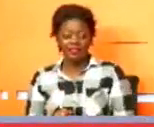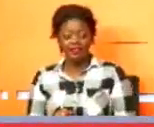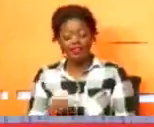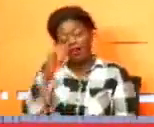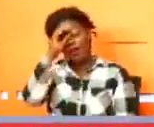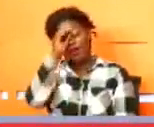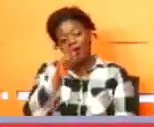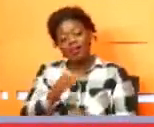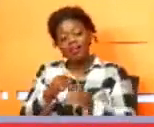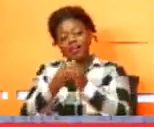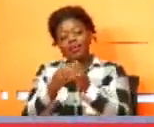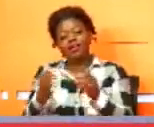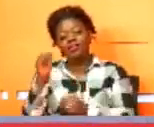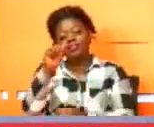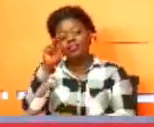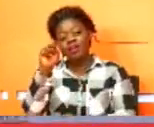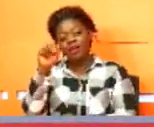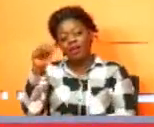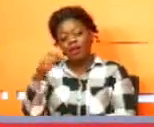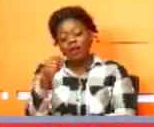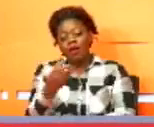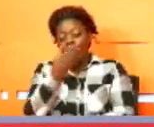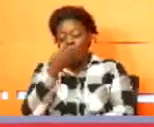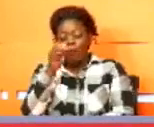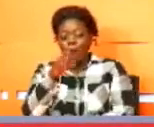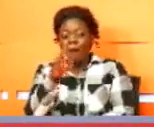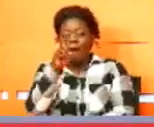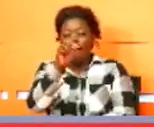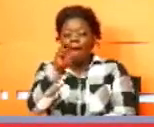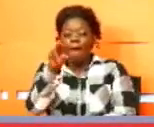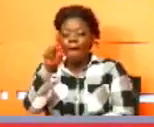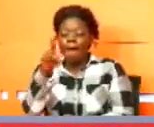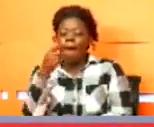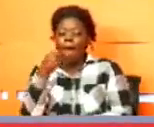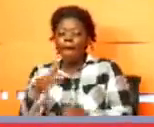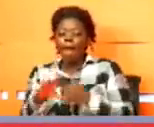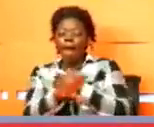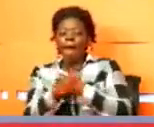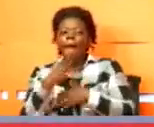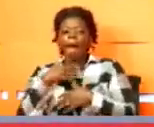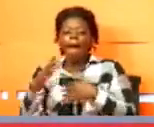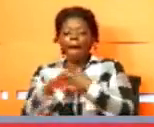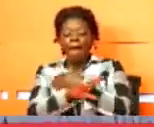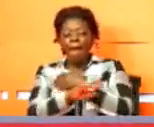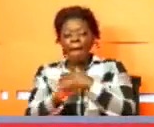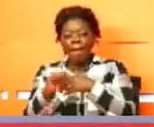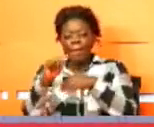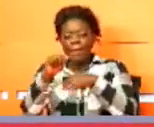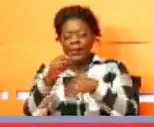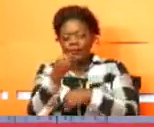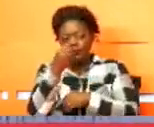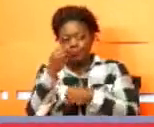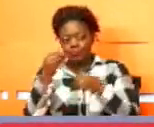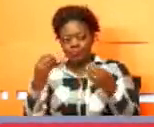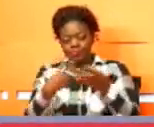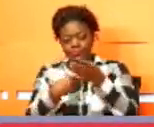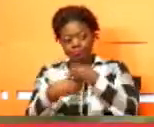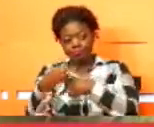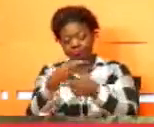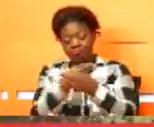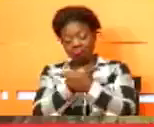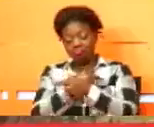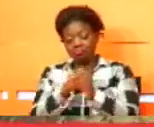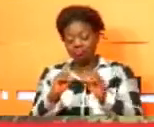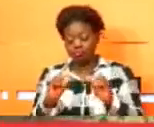Bamulekwa nga bakulembeddwa mu Sentongo baweereza Derrick ebisongovu nga amulangira okwagala okusenda emmere ye nga bagamba nti neyamuguza si wa luganda lwabwe